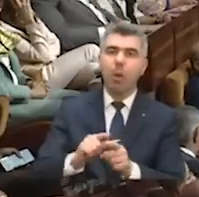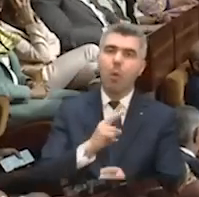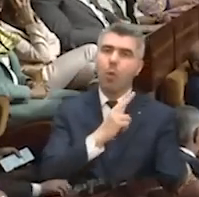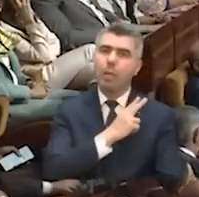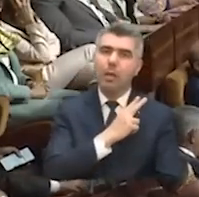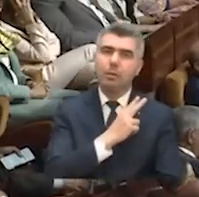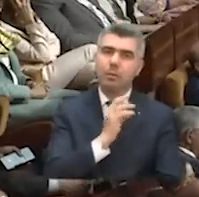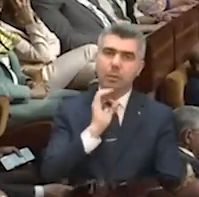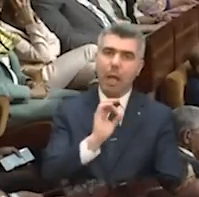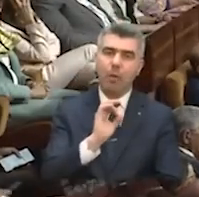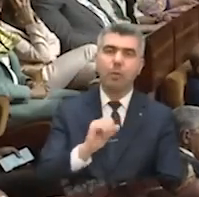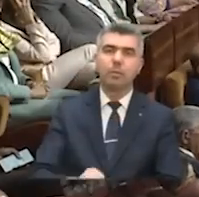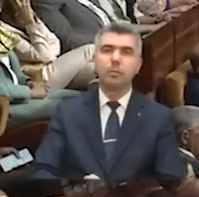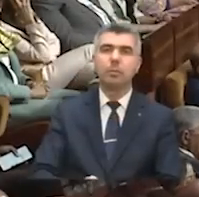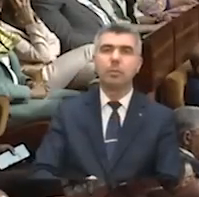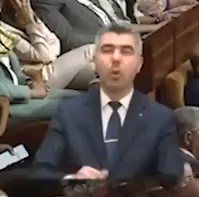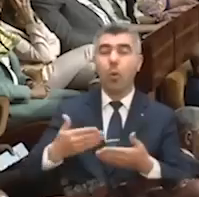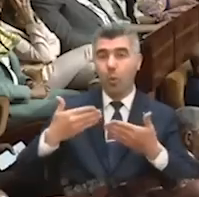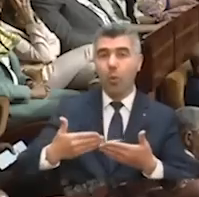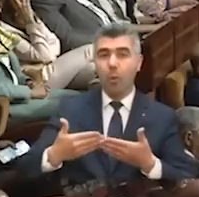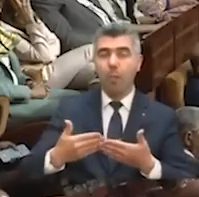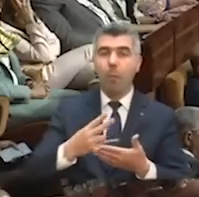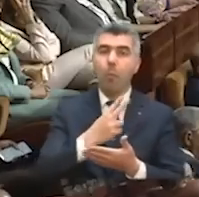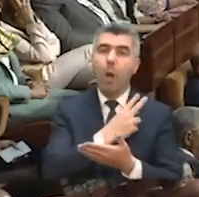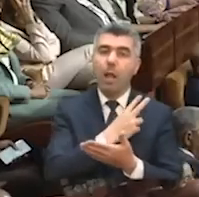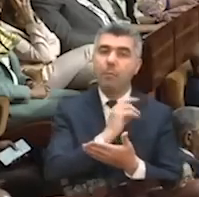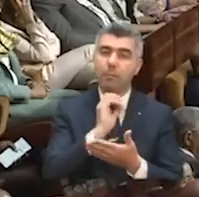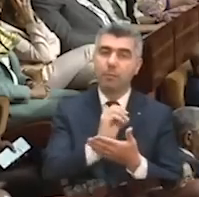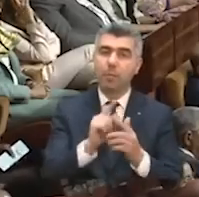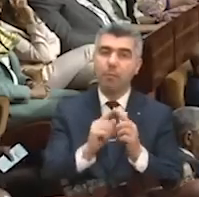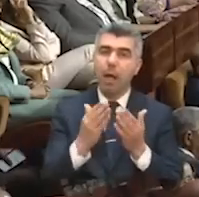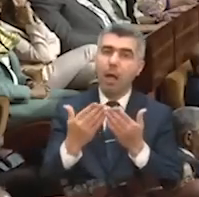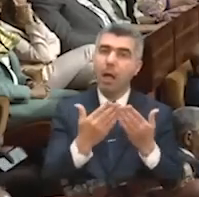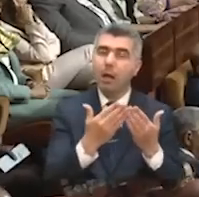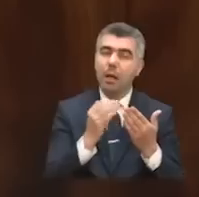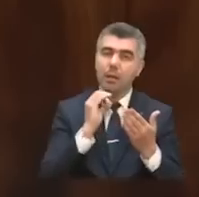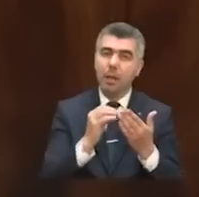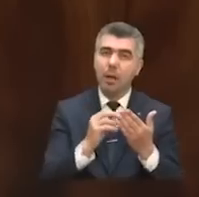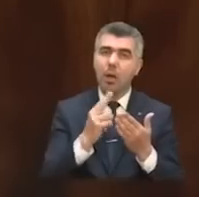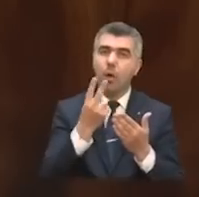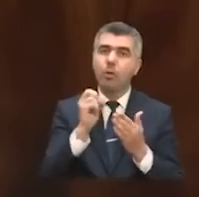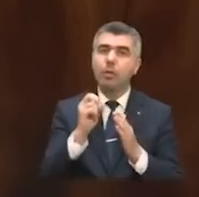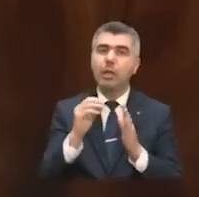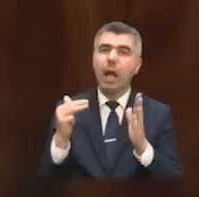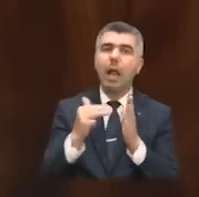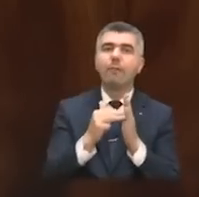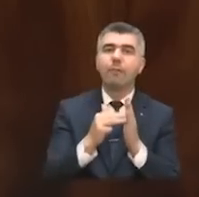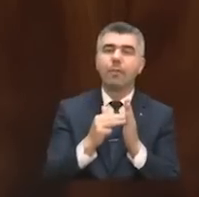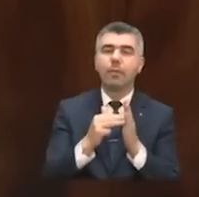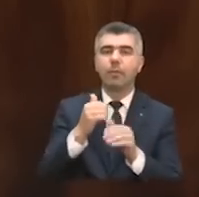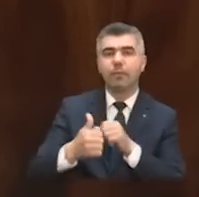معلم. معلم اليوم كيقرا في هذه المدرسه اللي قلنا بانه 20,000 العام، ولكن